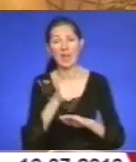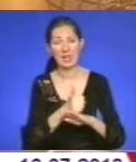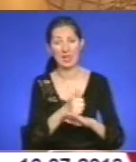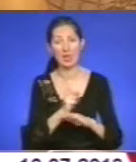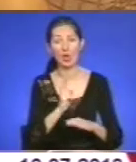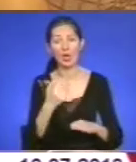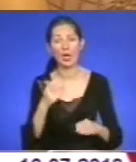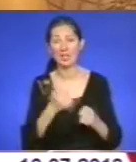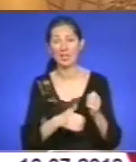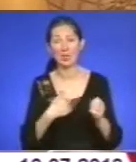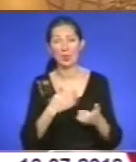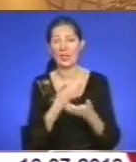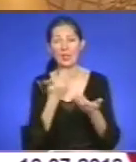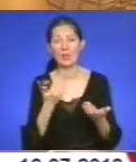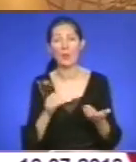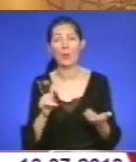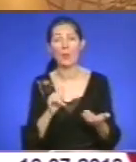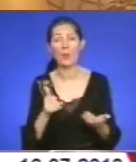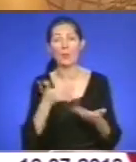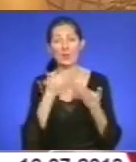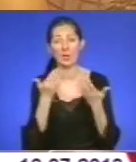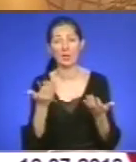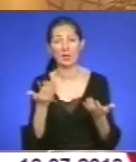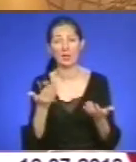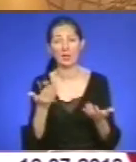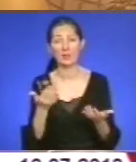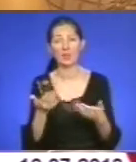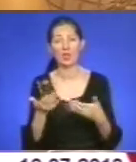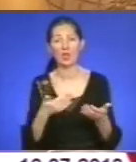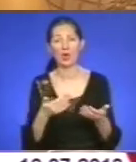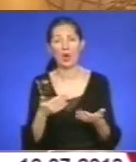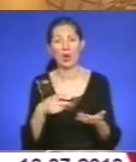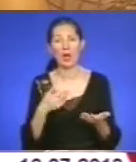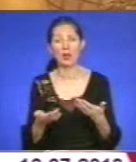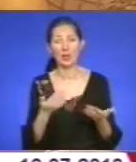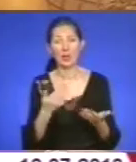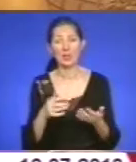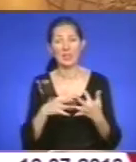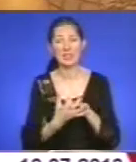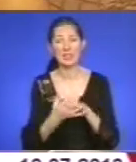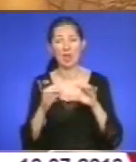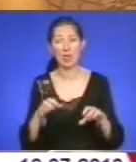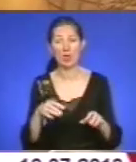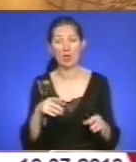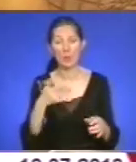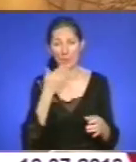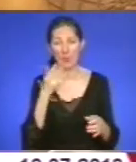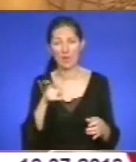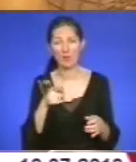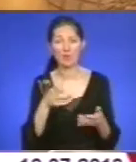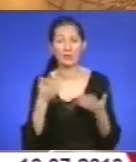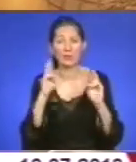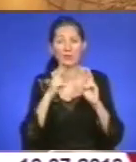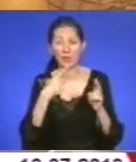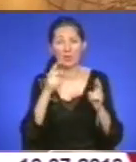ми не маємо до кого звертатися. І якщо йде до селищного голови, а він розводить плечима і каже, що це не